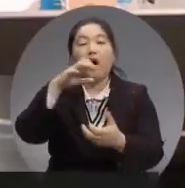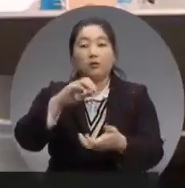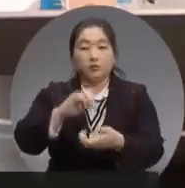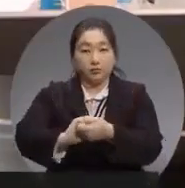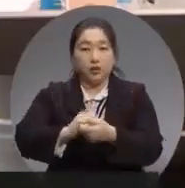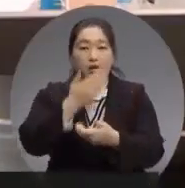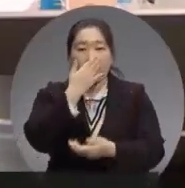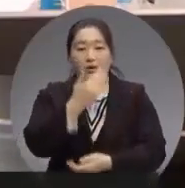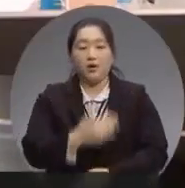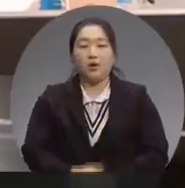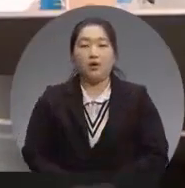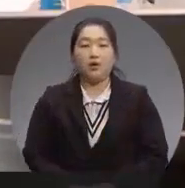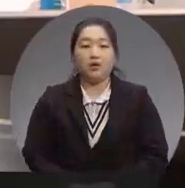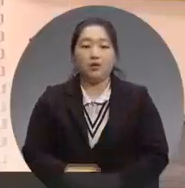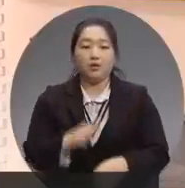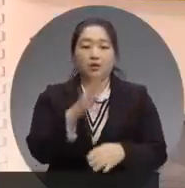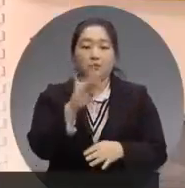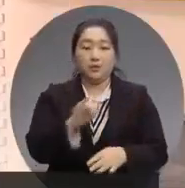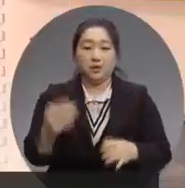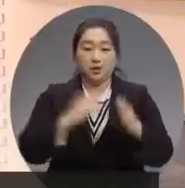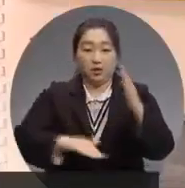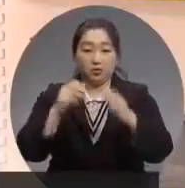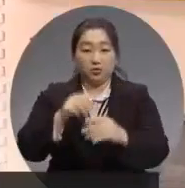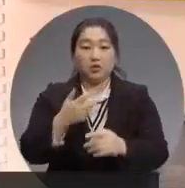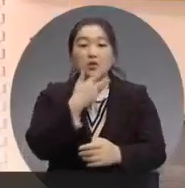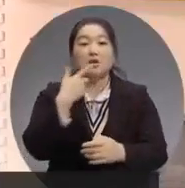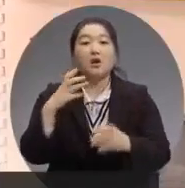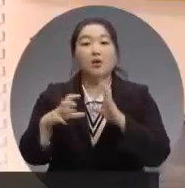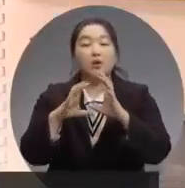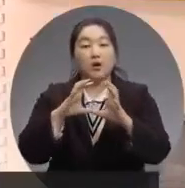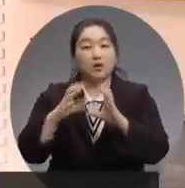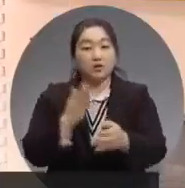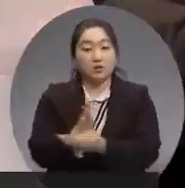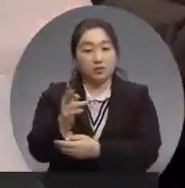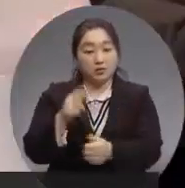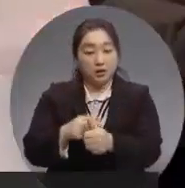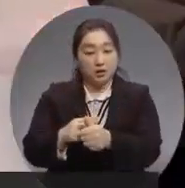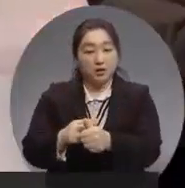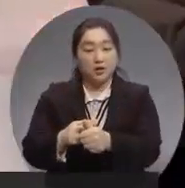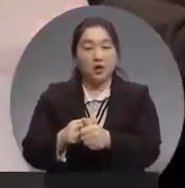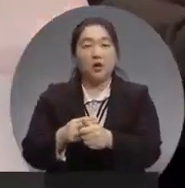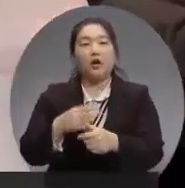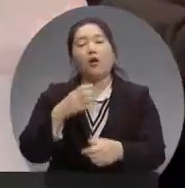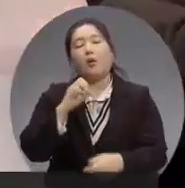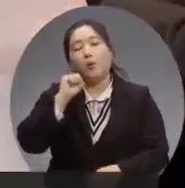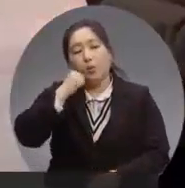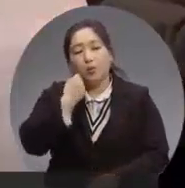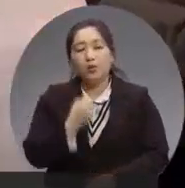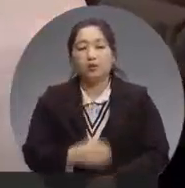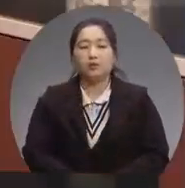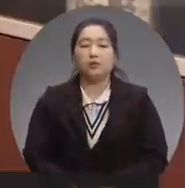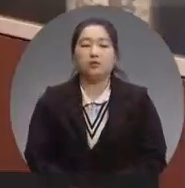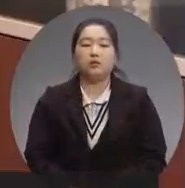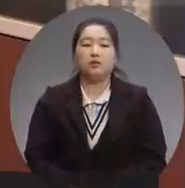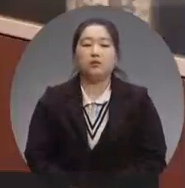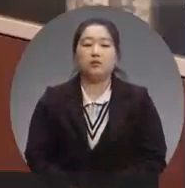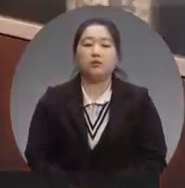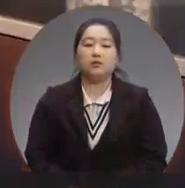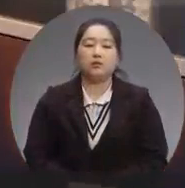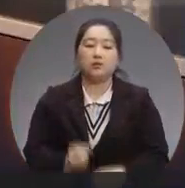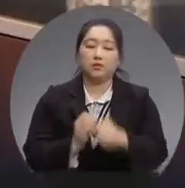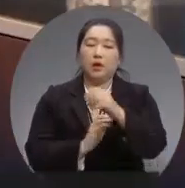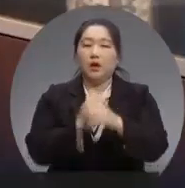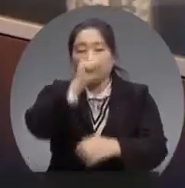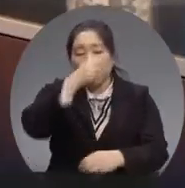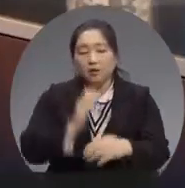있습니다. 비정규직 노조에서 요구하는 영어회화 전문 강사 처우 개선 역시 난색을 표하고 있습니다. 초과 집행되고